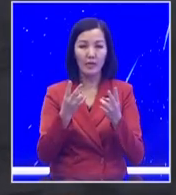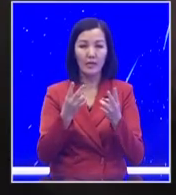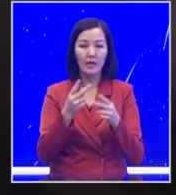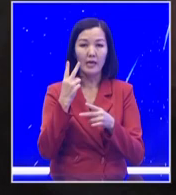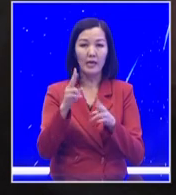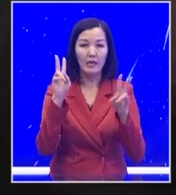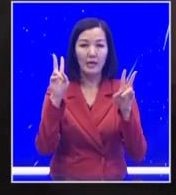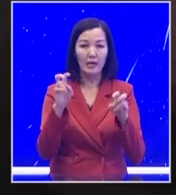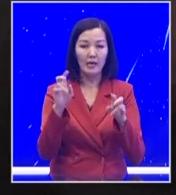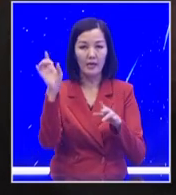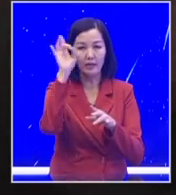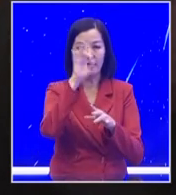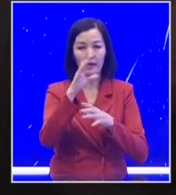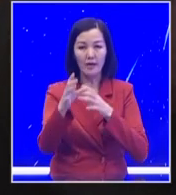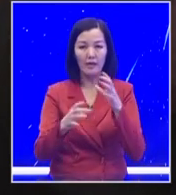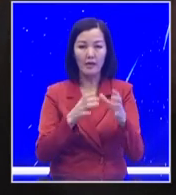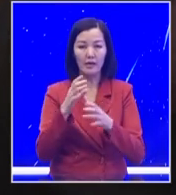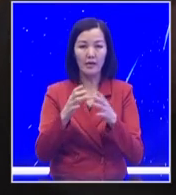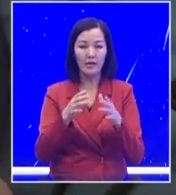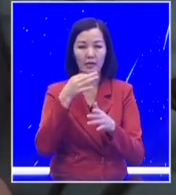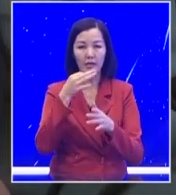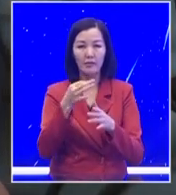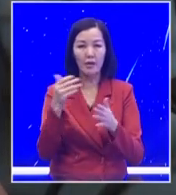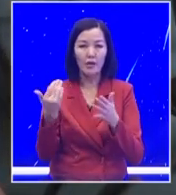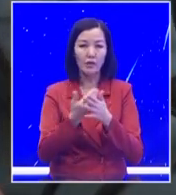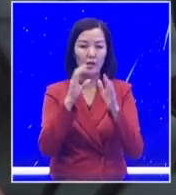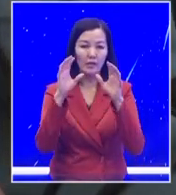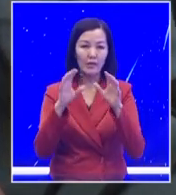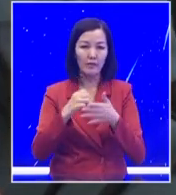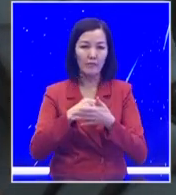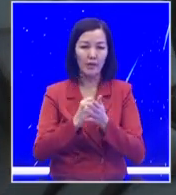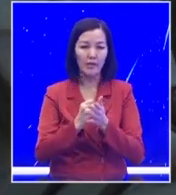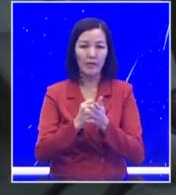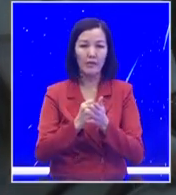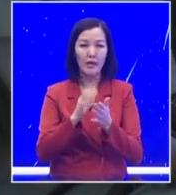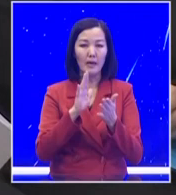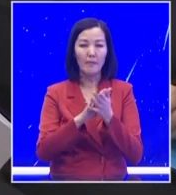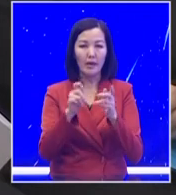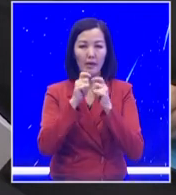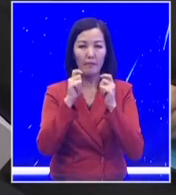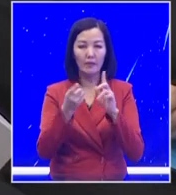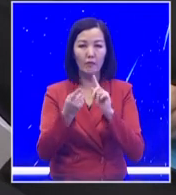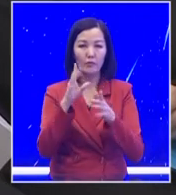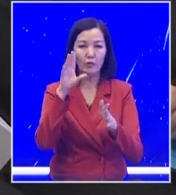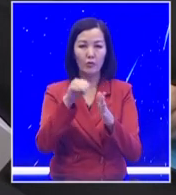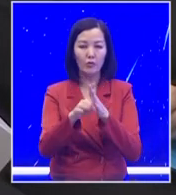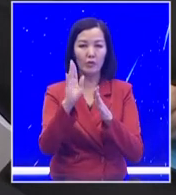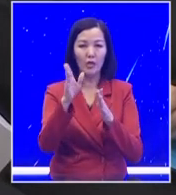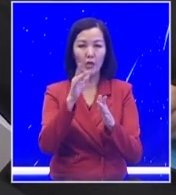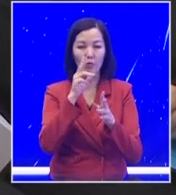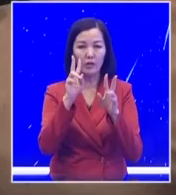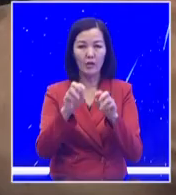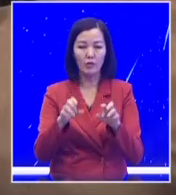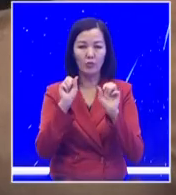атақ халықаралық тәжірибеге сүйеніп, жаңа заңнамамен бекітіліпті. Қолданыстағы марапатқа өзгерту енгізуді алдағы уақытта